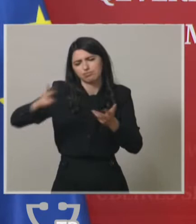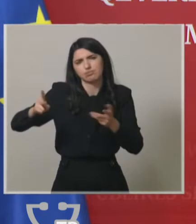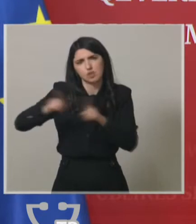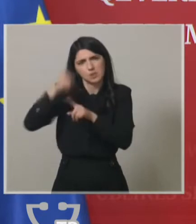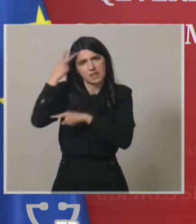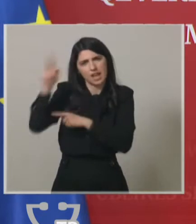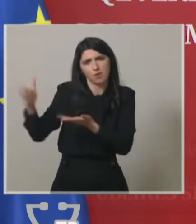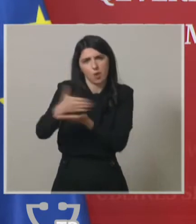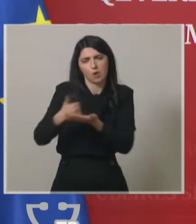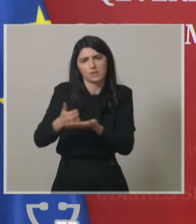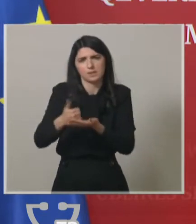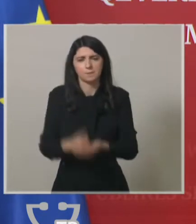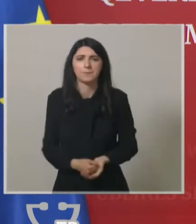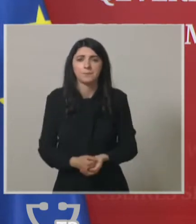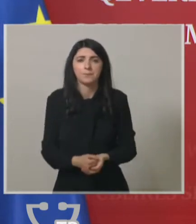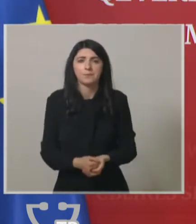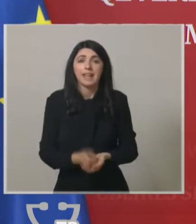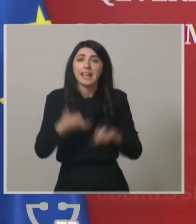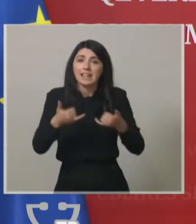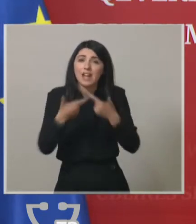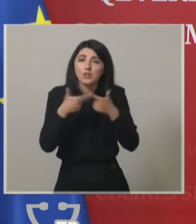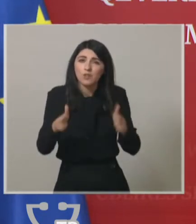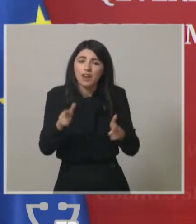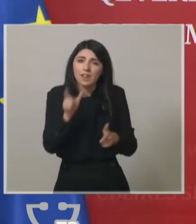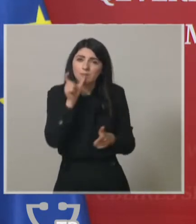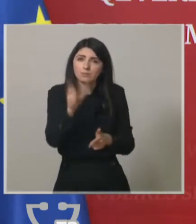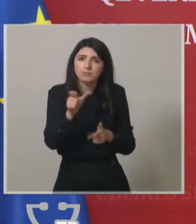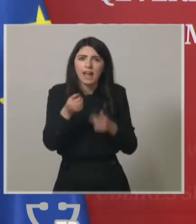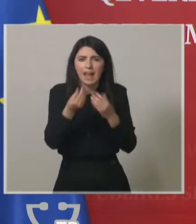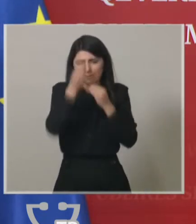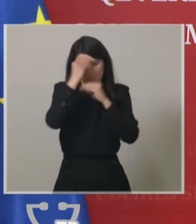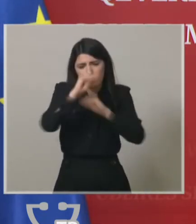земји. Дозволете да упатам неколку пораки.